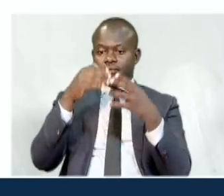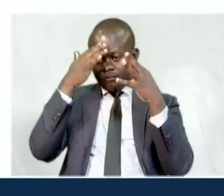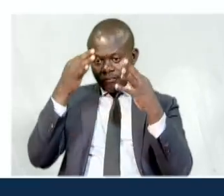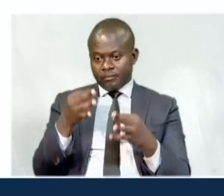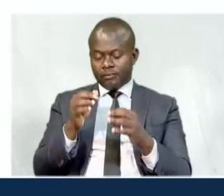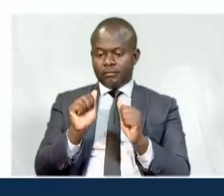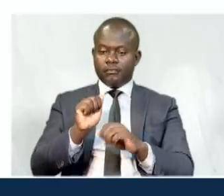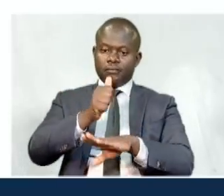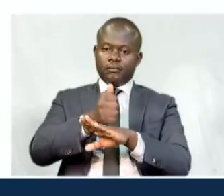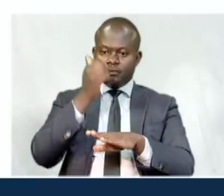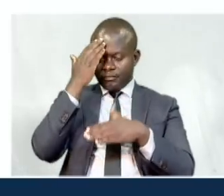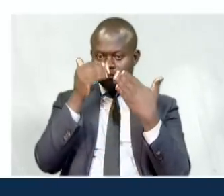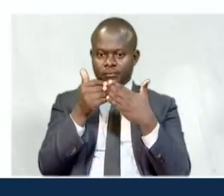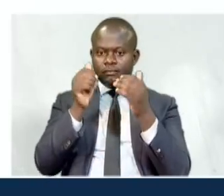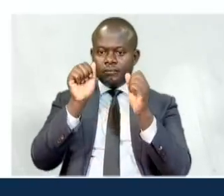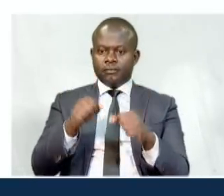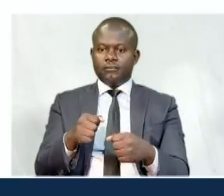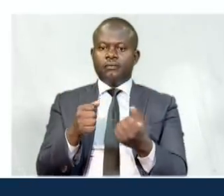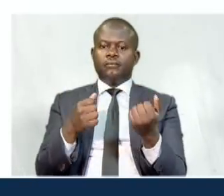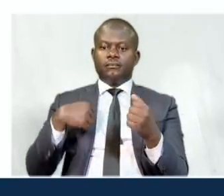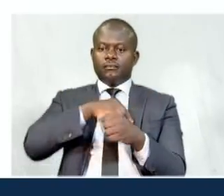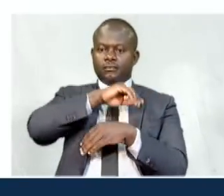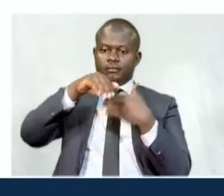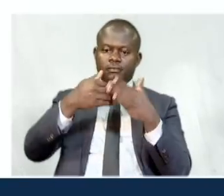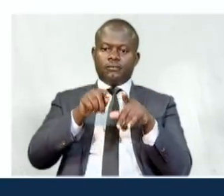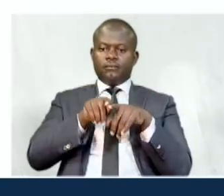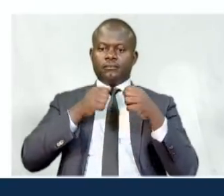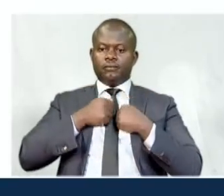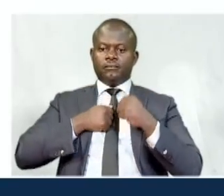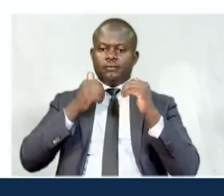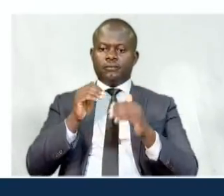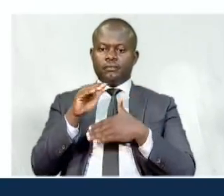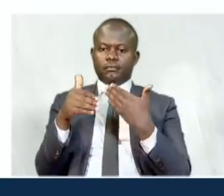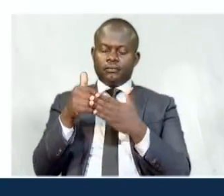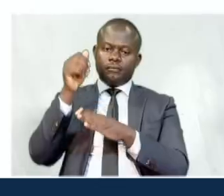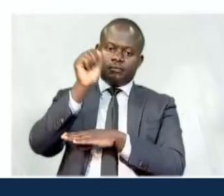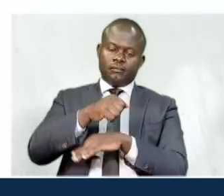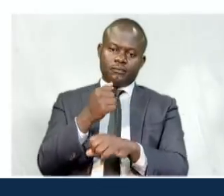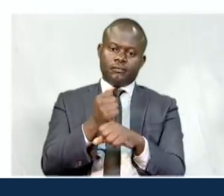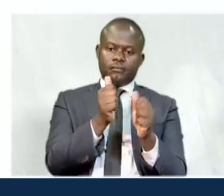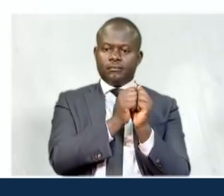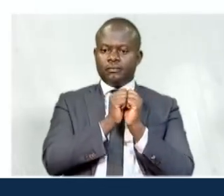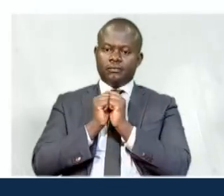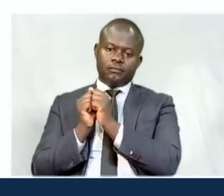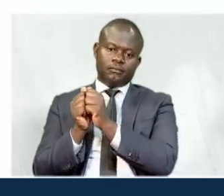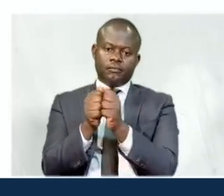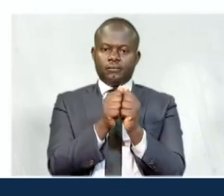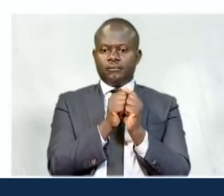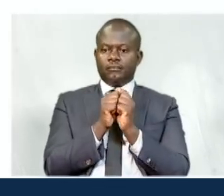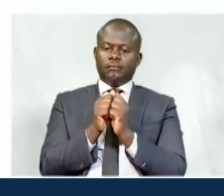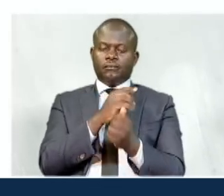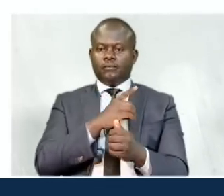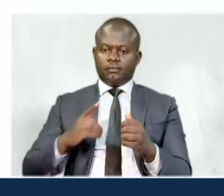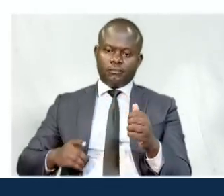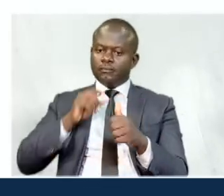zaba zihari, mu rwego rwo kugira ngo nyine twese nk'abanyarwanda turusheho gukorera hamwe dutsura